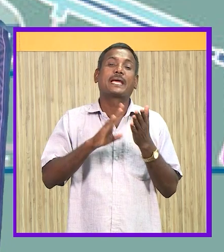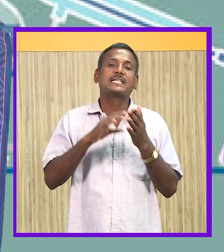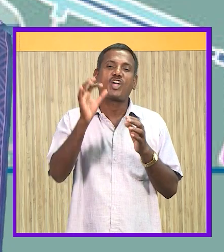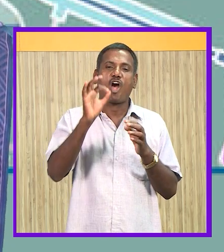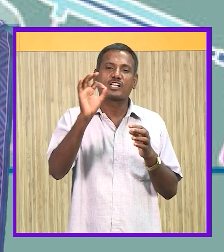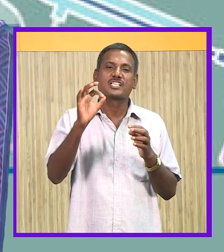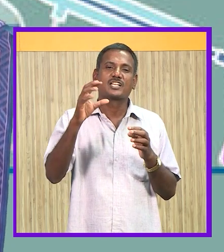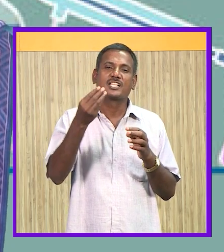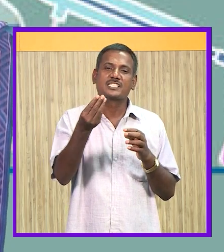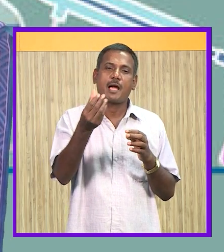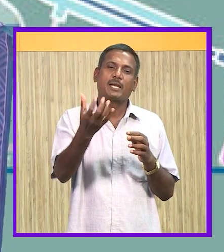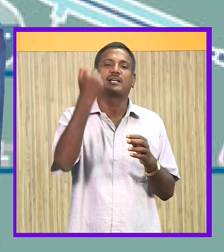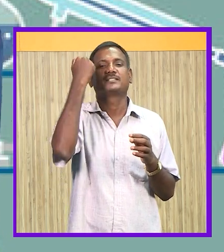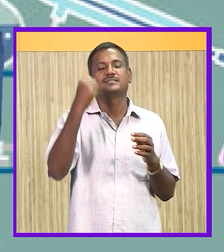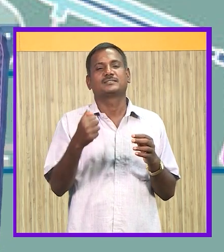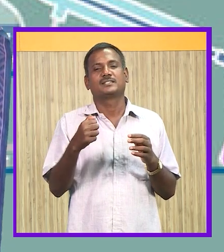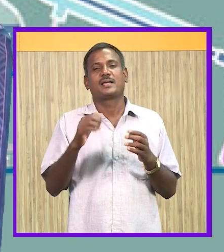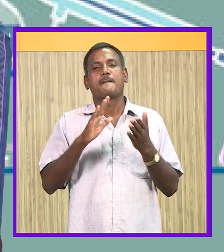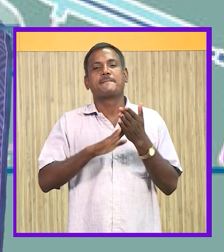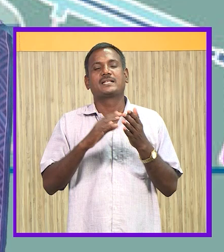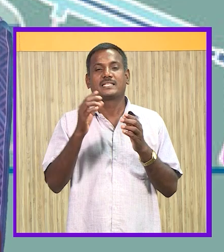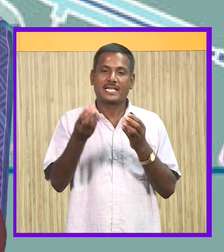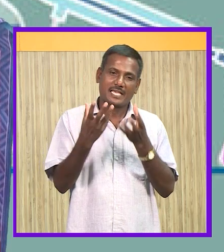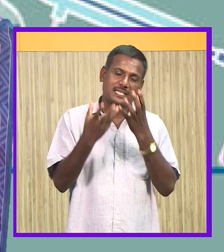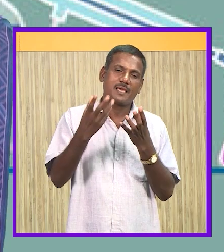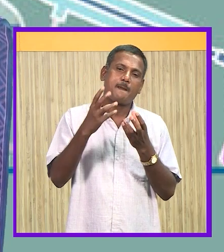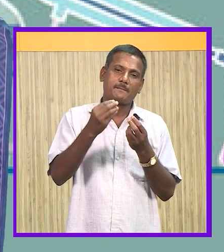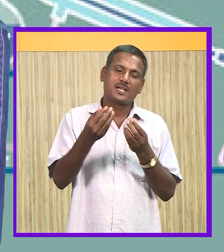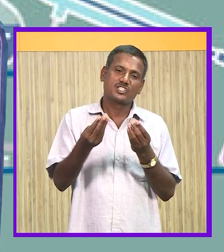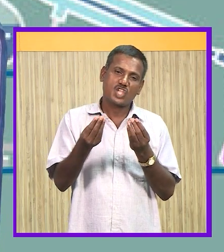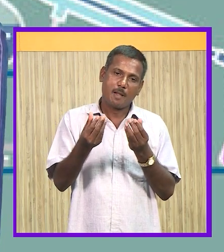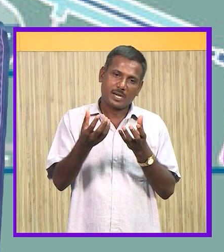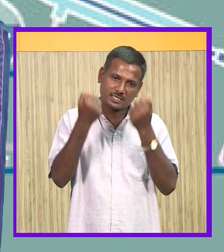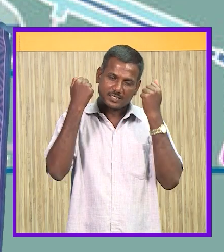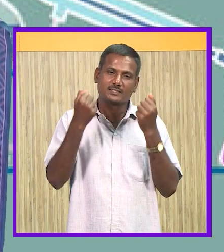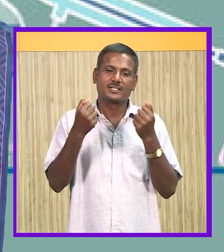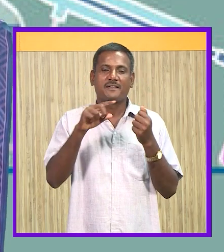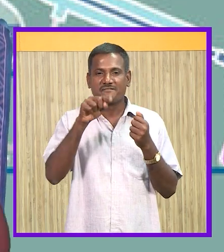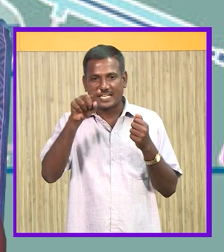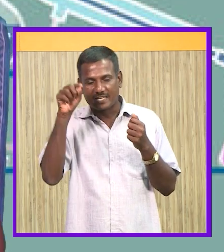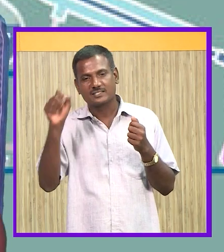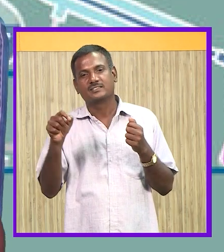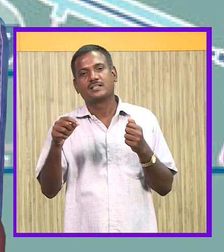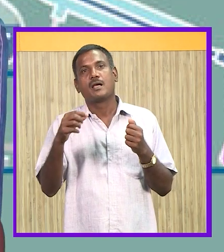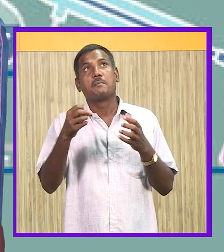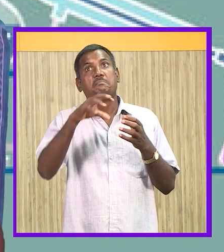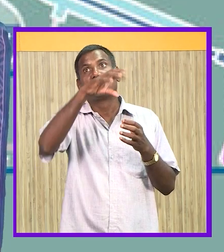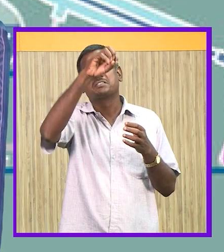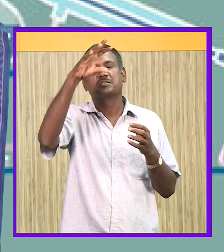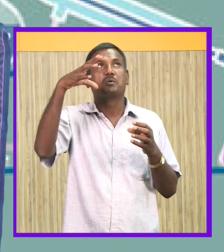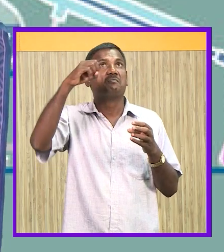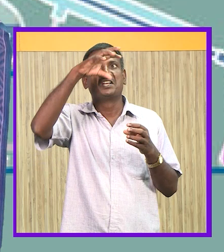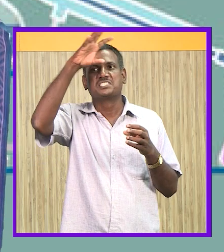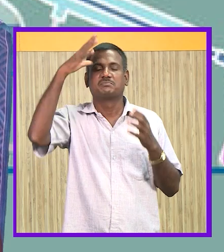ஆக்சைடு எனும் சாம்பல் கிடைக்கிறது. மெக்னீசியம் எரிந்து மெக்னீசியம் ஆக்சைடு கிடைக்கும் வினையில் பிரகாசமான